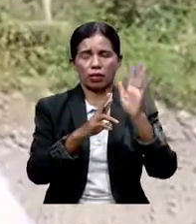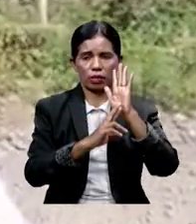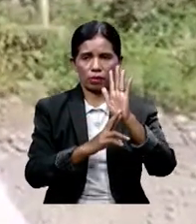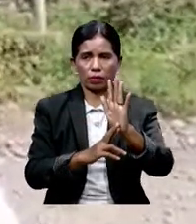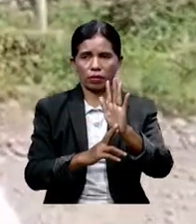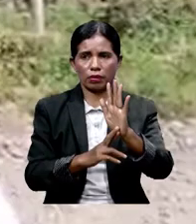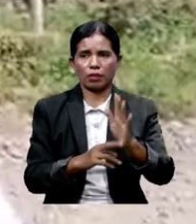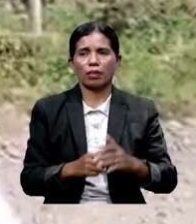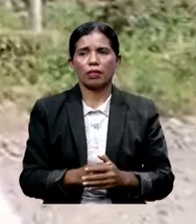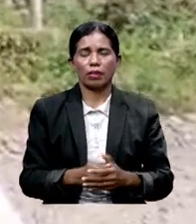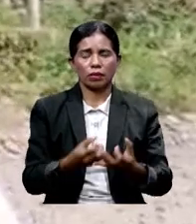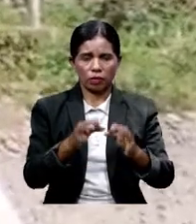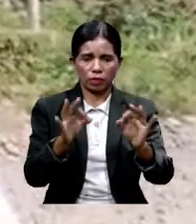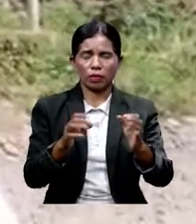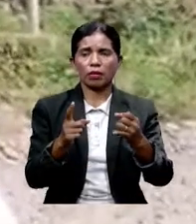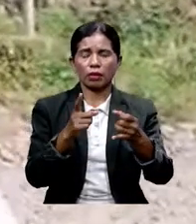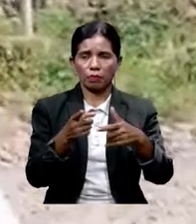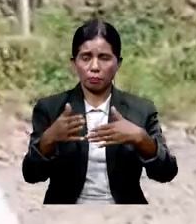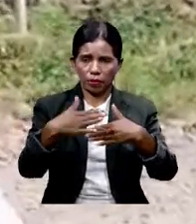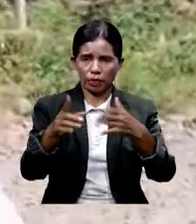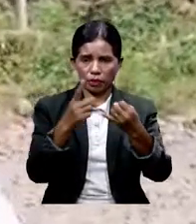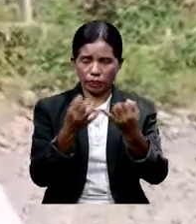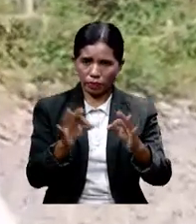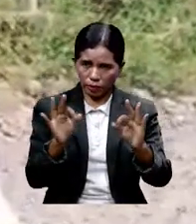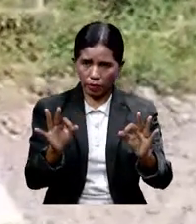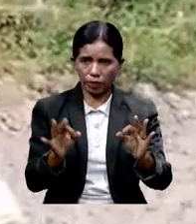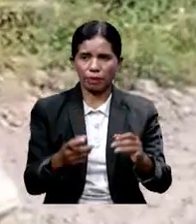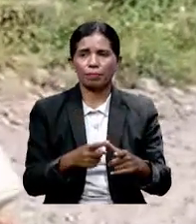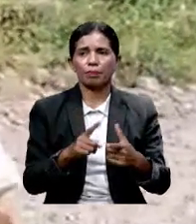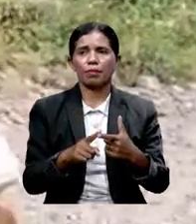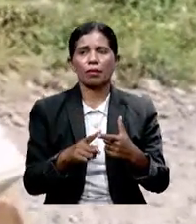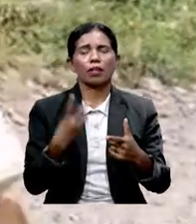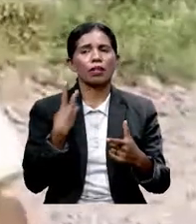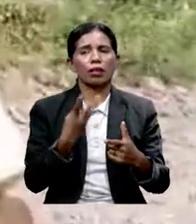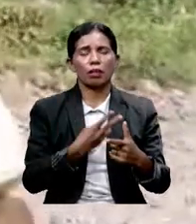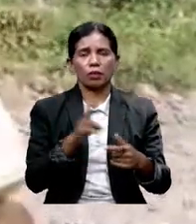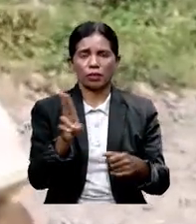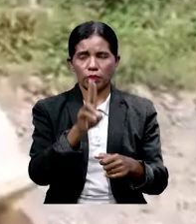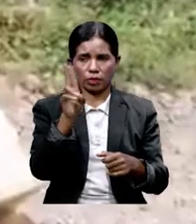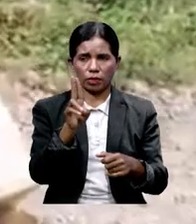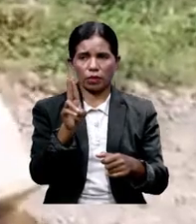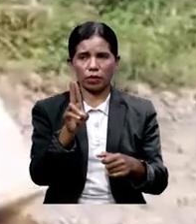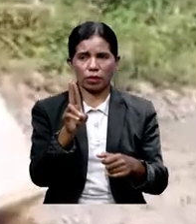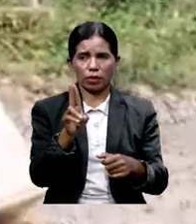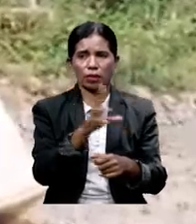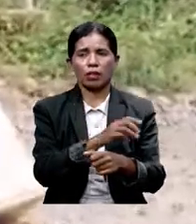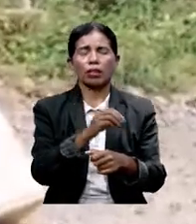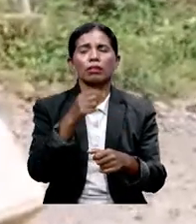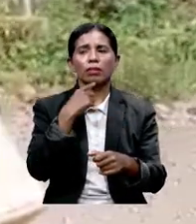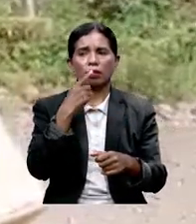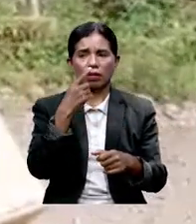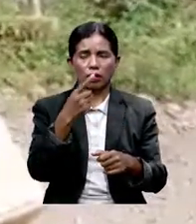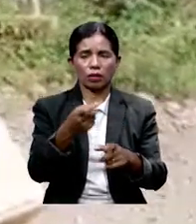itu. Sekarang sudah tahap akhir, tahap draft final yang akan kami pakai untuk menyerap aspirasi